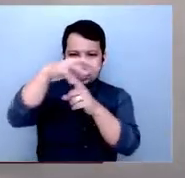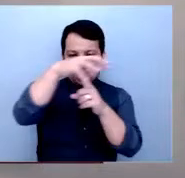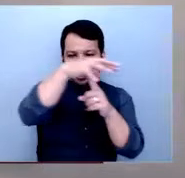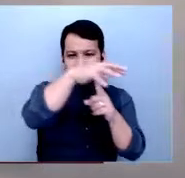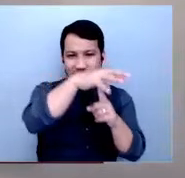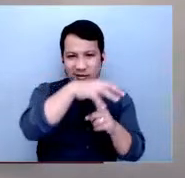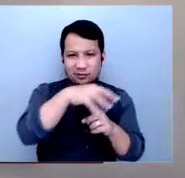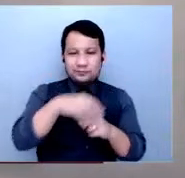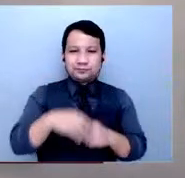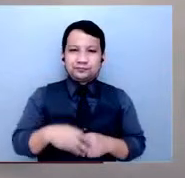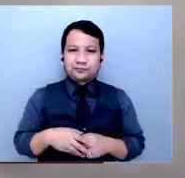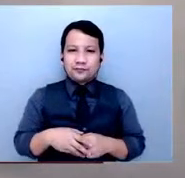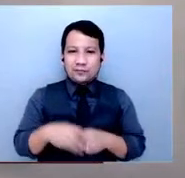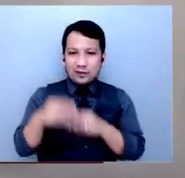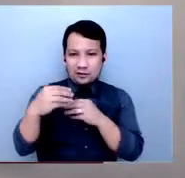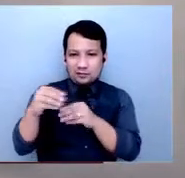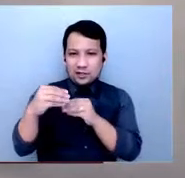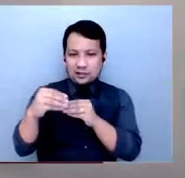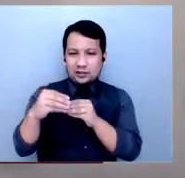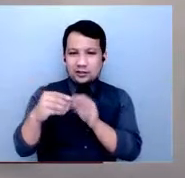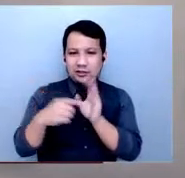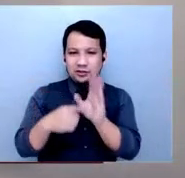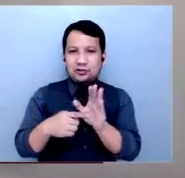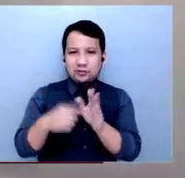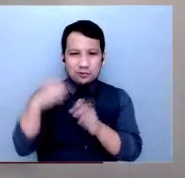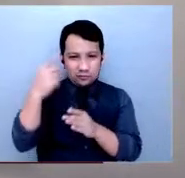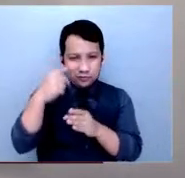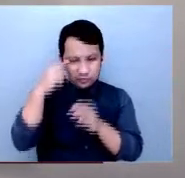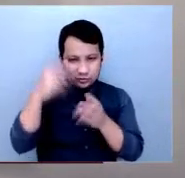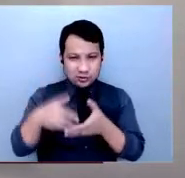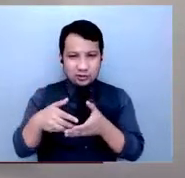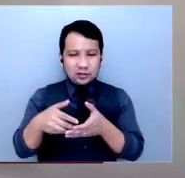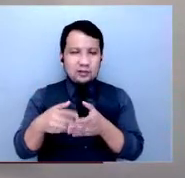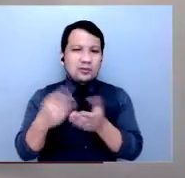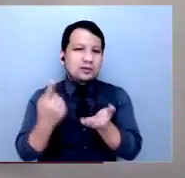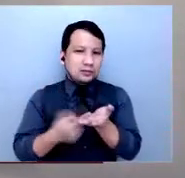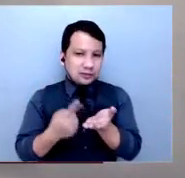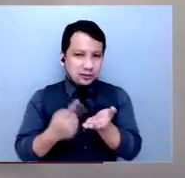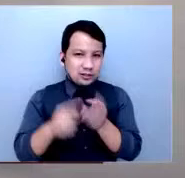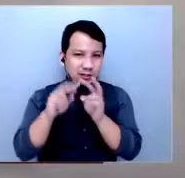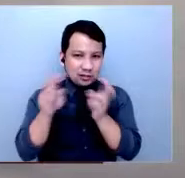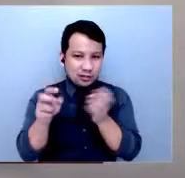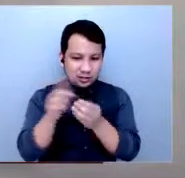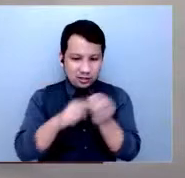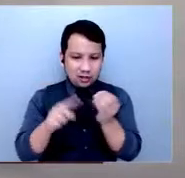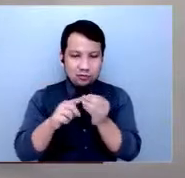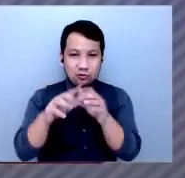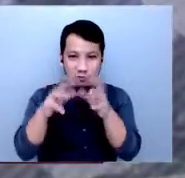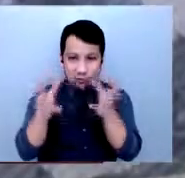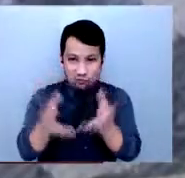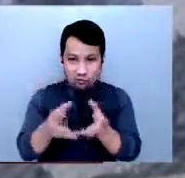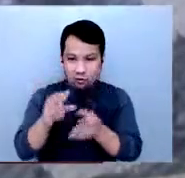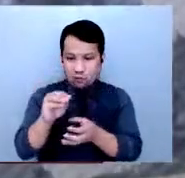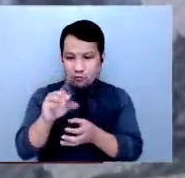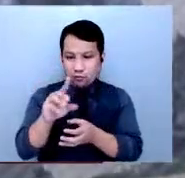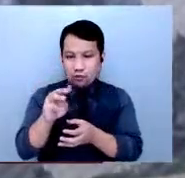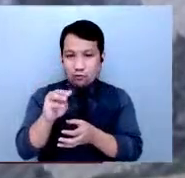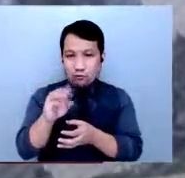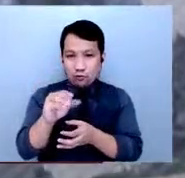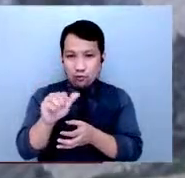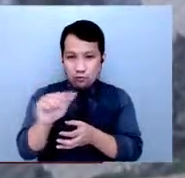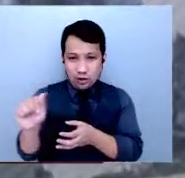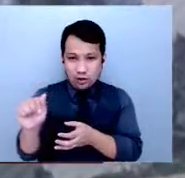helicopter, marketing stunt at politician sa mga usapan tungkol sa MOA Globe online. Napansin ding dumami